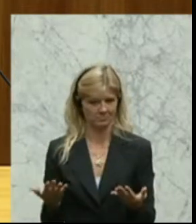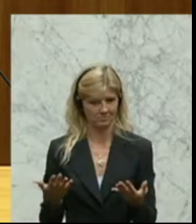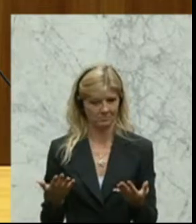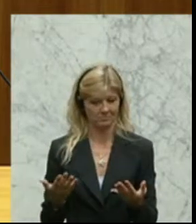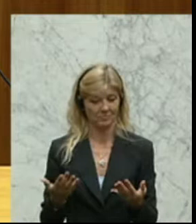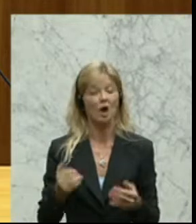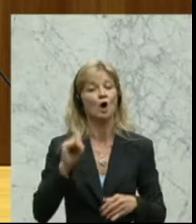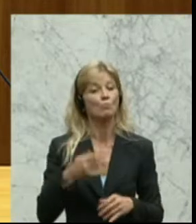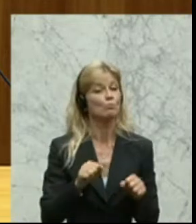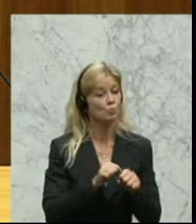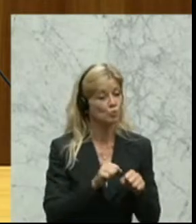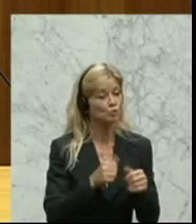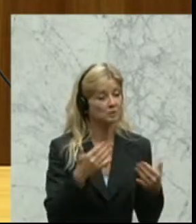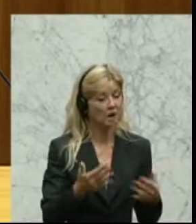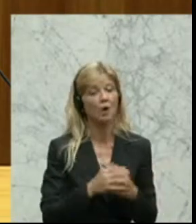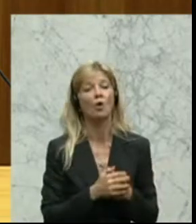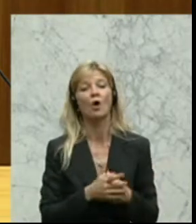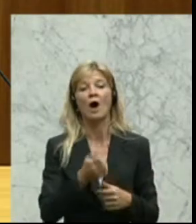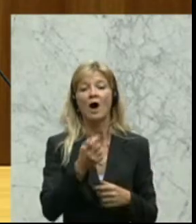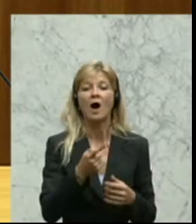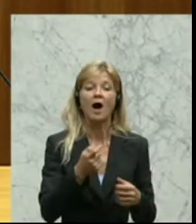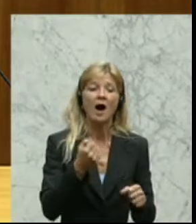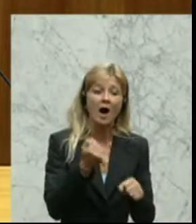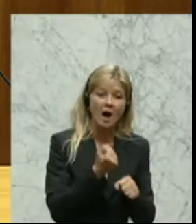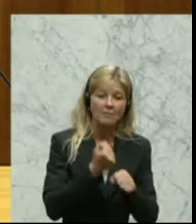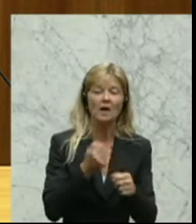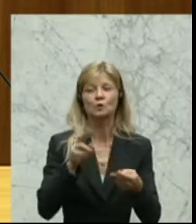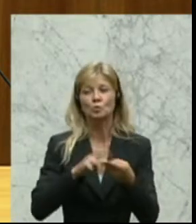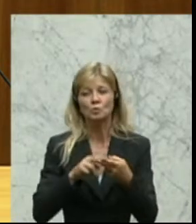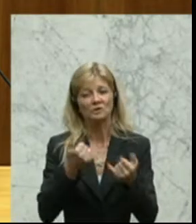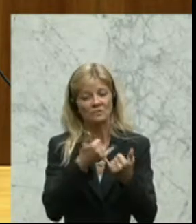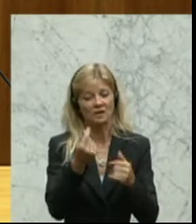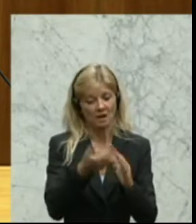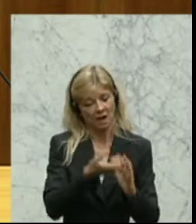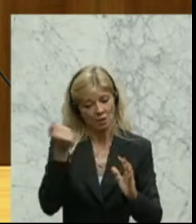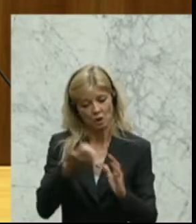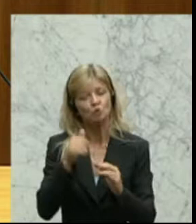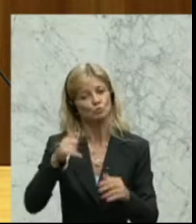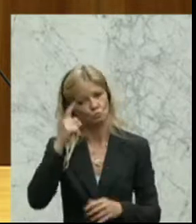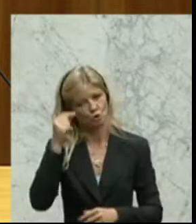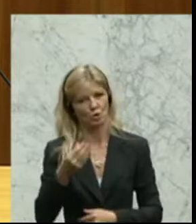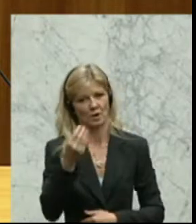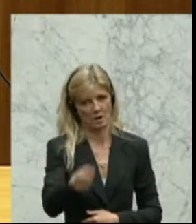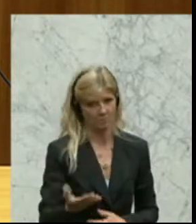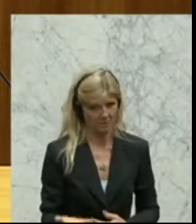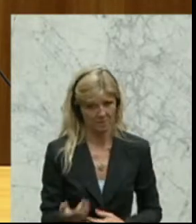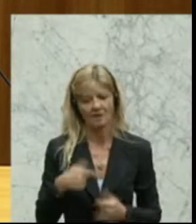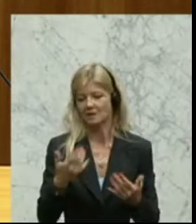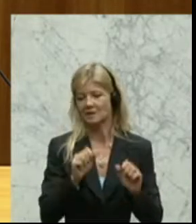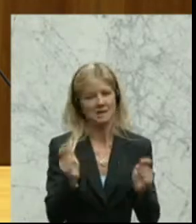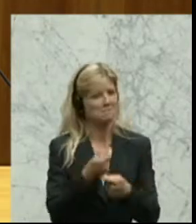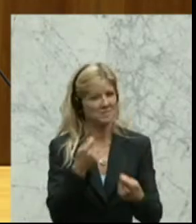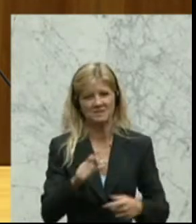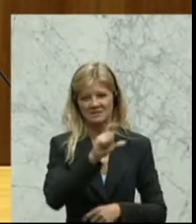Entnahmen besteuert werden. Und hier gibt es dann keine Klassenkämpfe mehr, weil das wird gleich behandelt, ob du Unternehmer bist oder ob